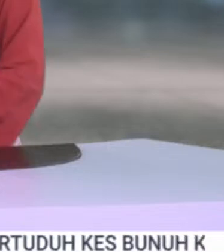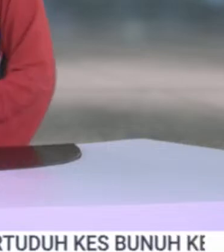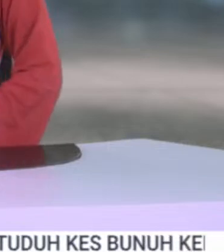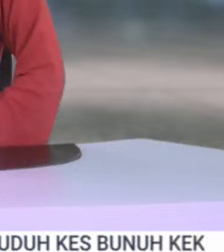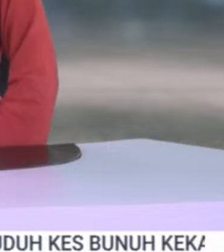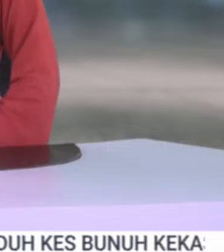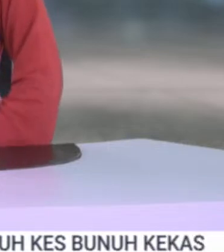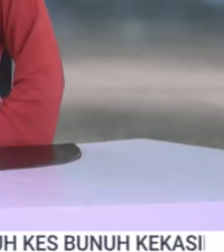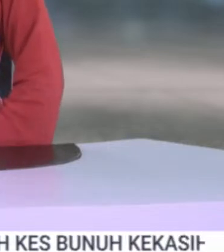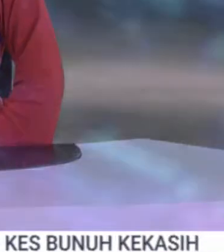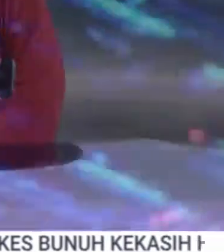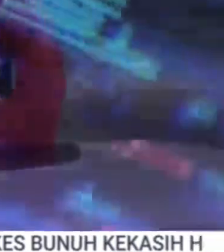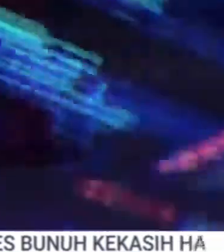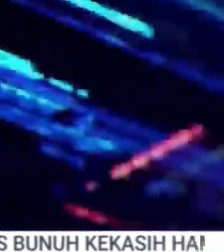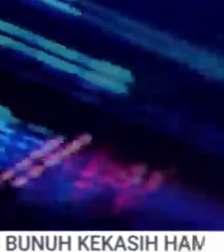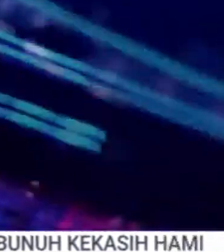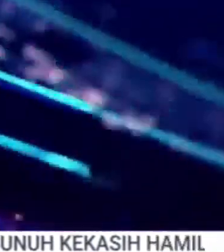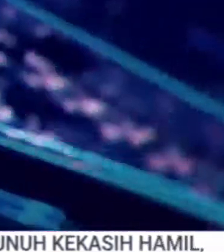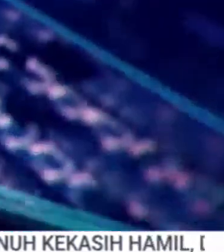Indonesia